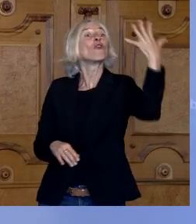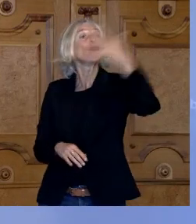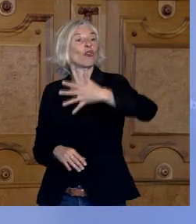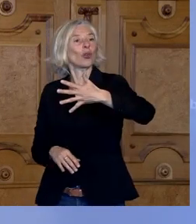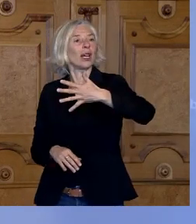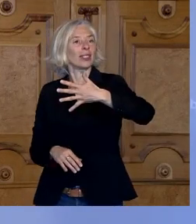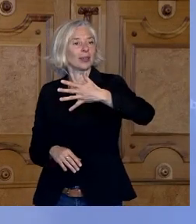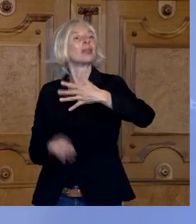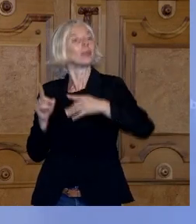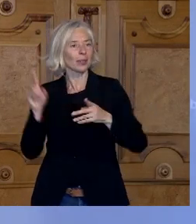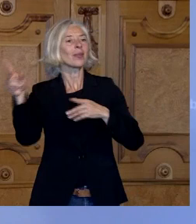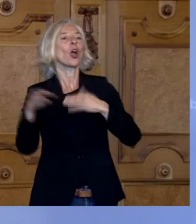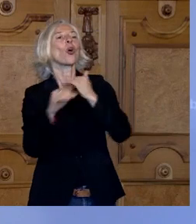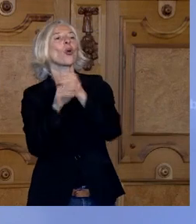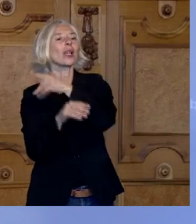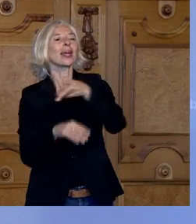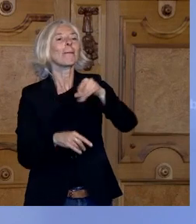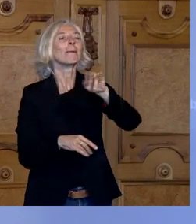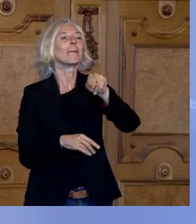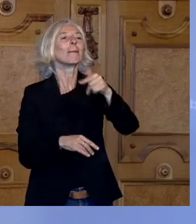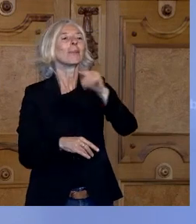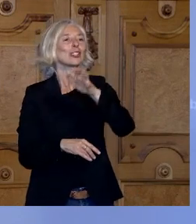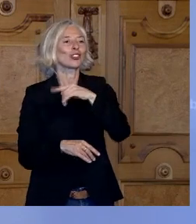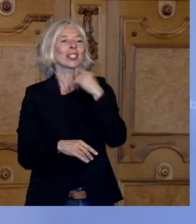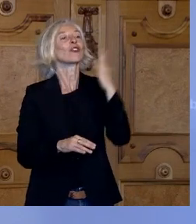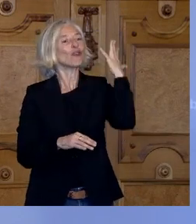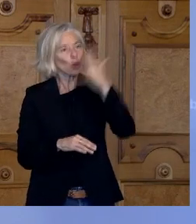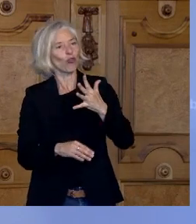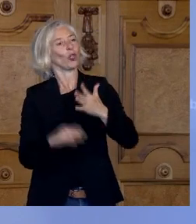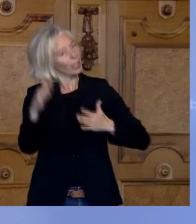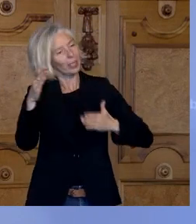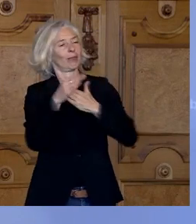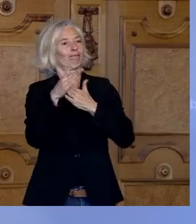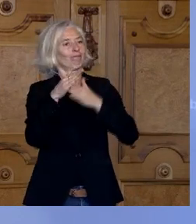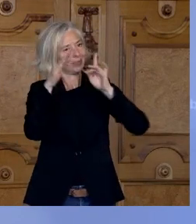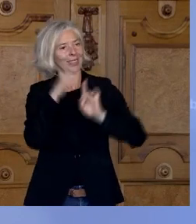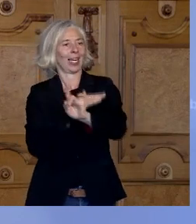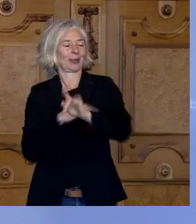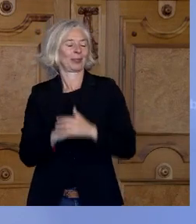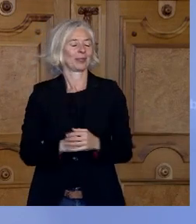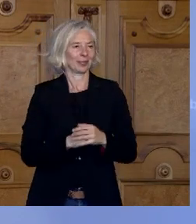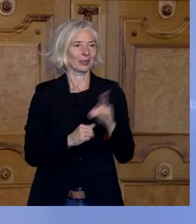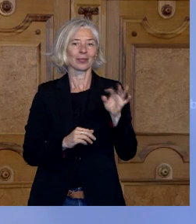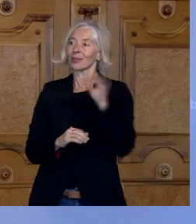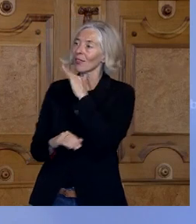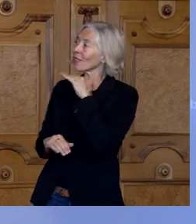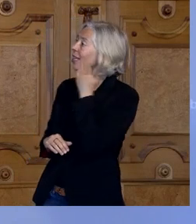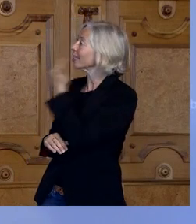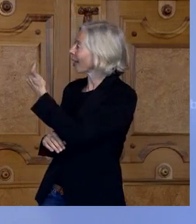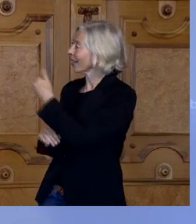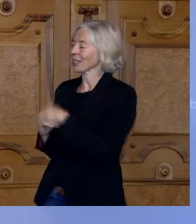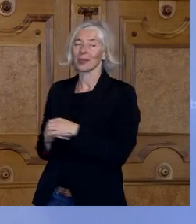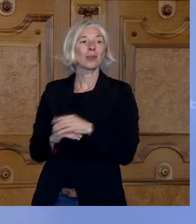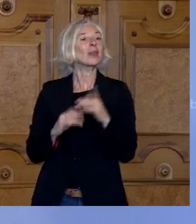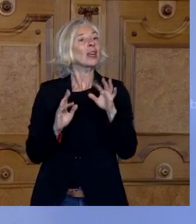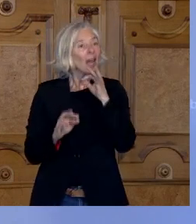weiß Bescheid. 500. Gut, vielen Dank. Dann haben wir noch eine Frage von Herrn Mesch von der